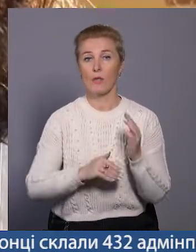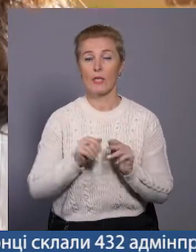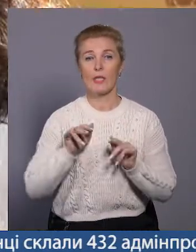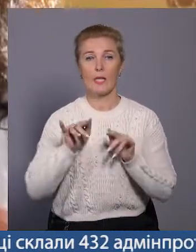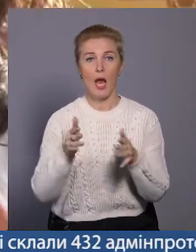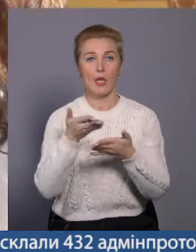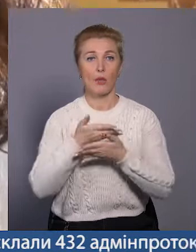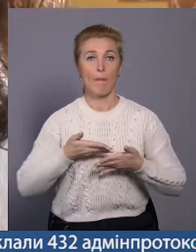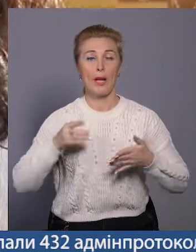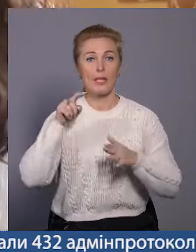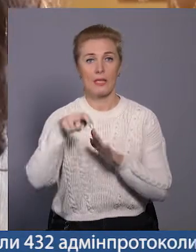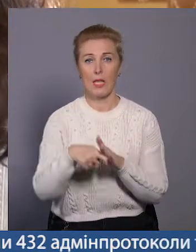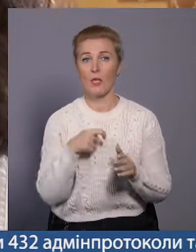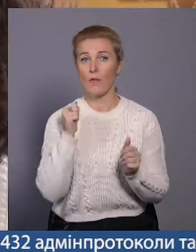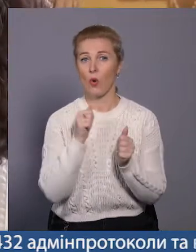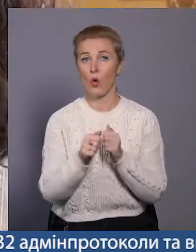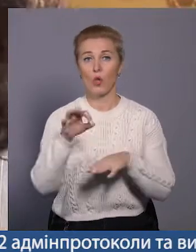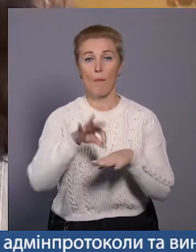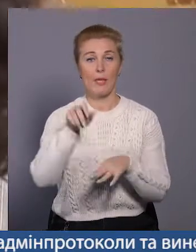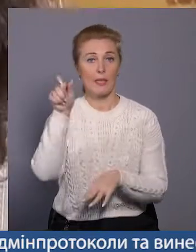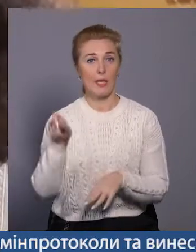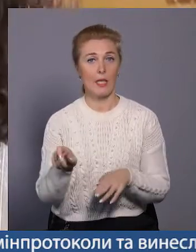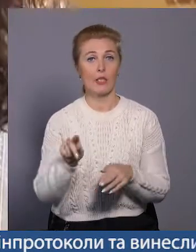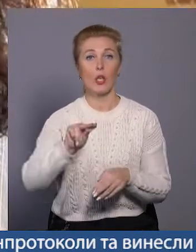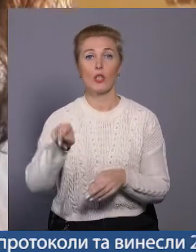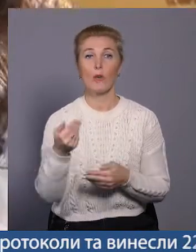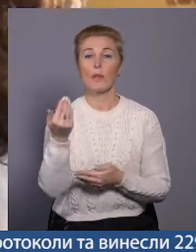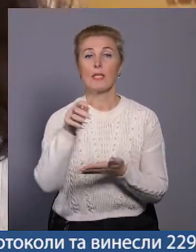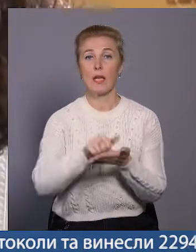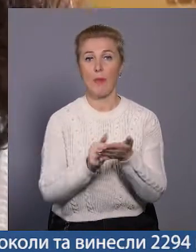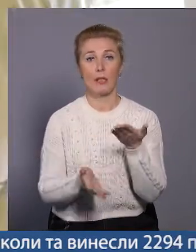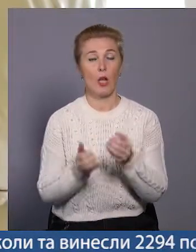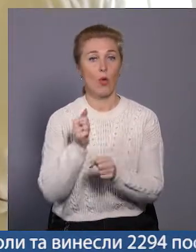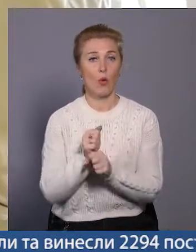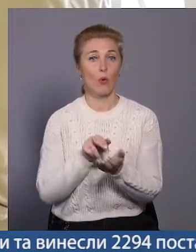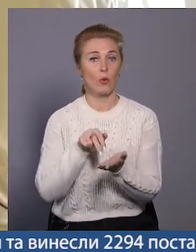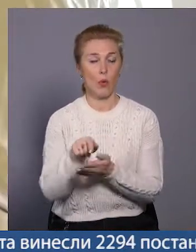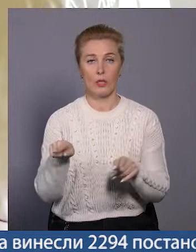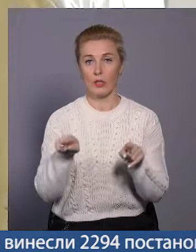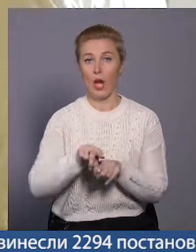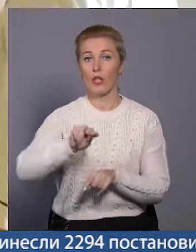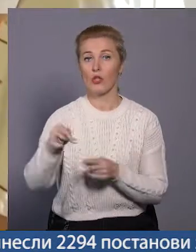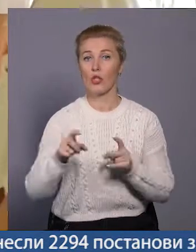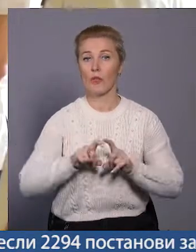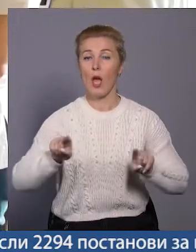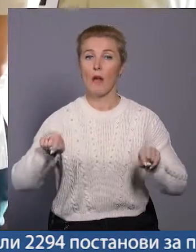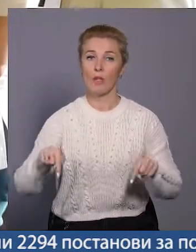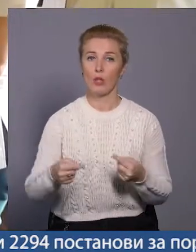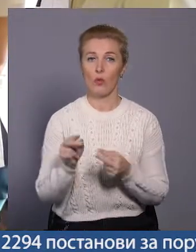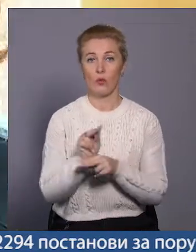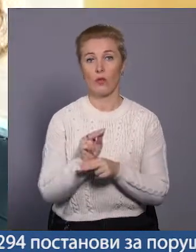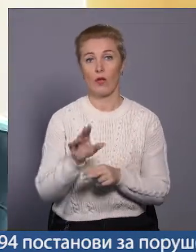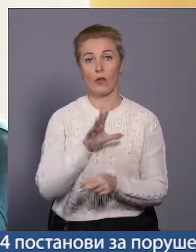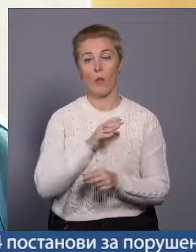Ми дізнаємося в кожного пацієнта, чим він займається, на яку роботу він ходить. Так, через відділення відновного лікування